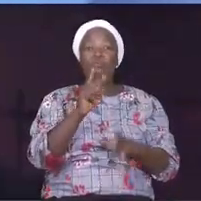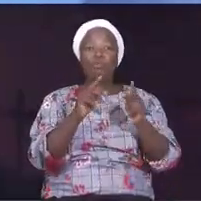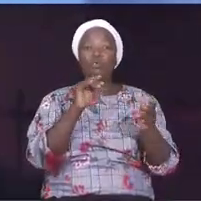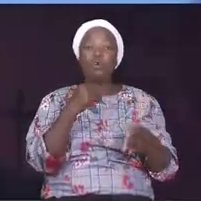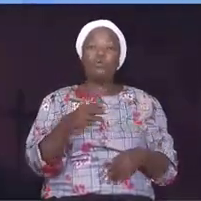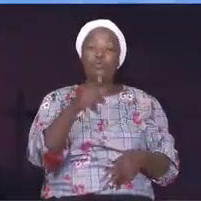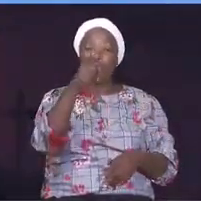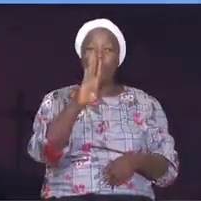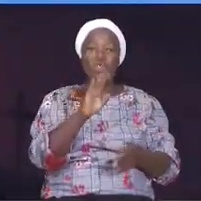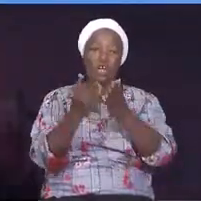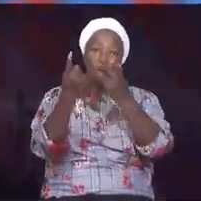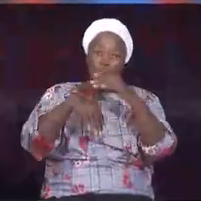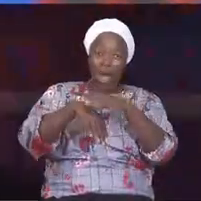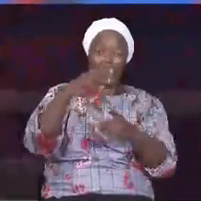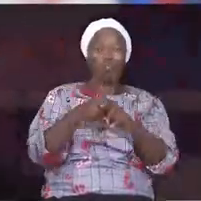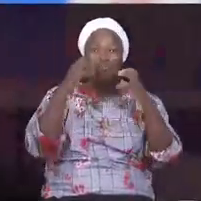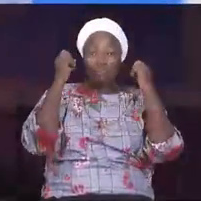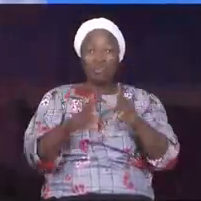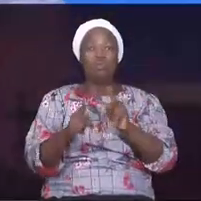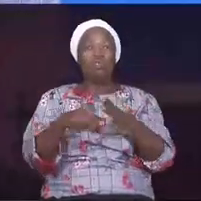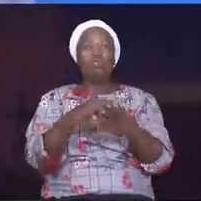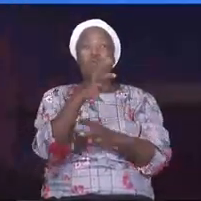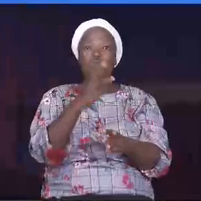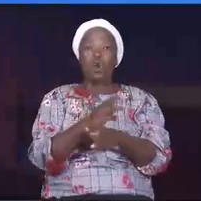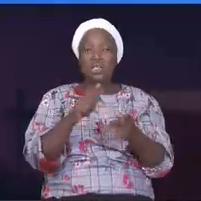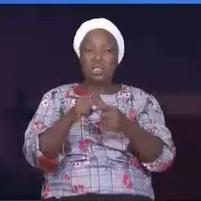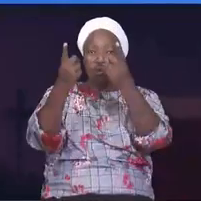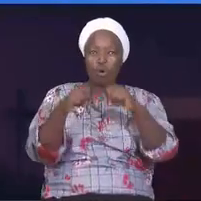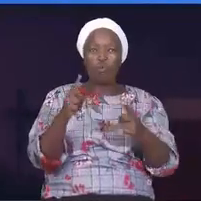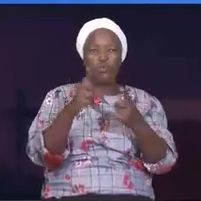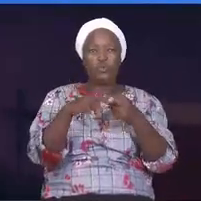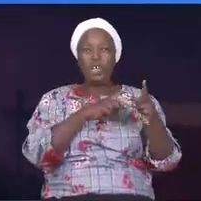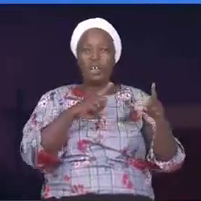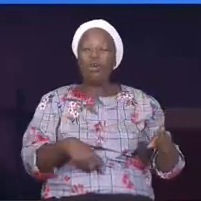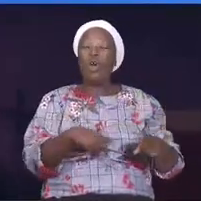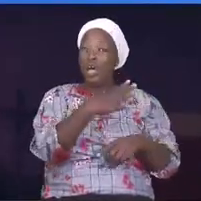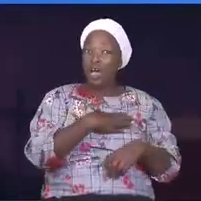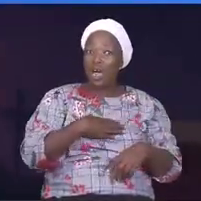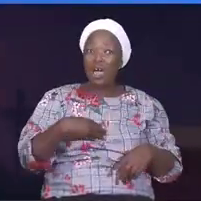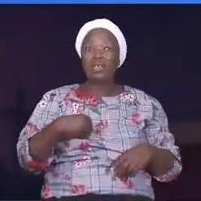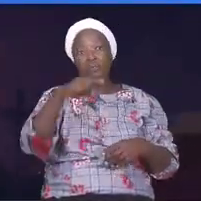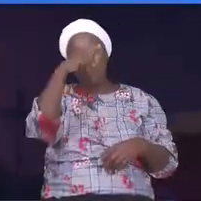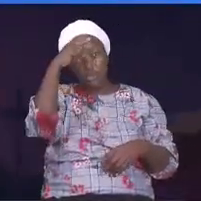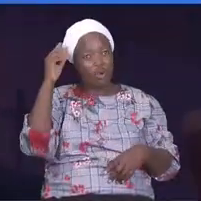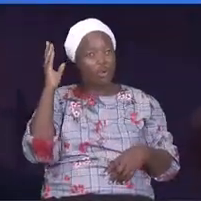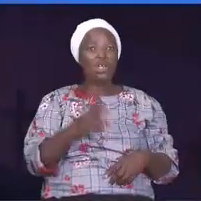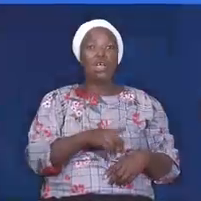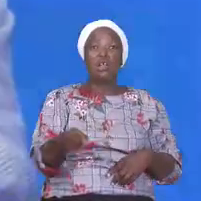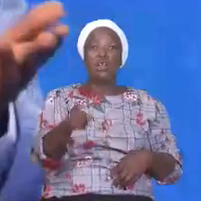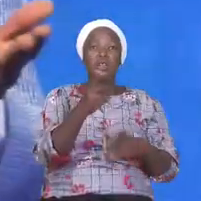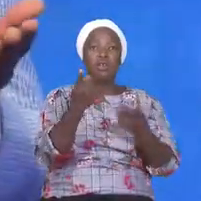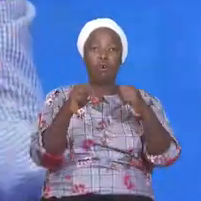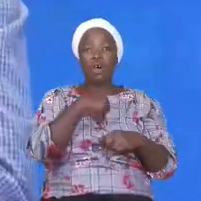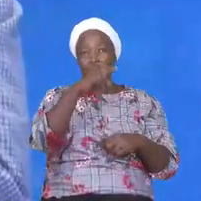terre, c'est ceux qui sont sortis de la multitude du monde et qui sont